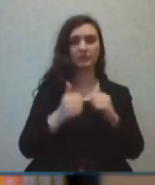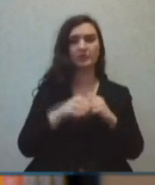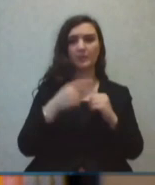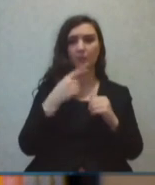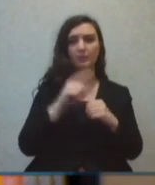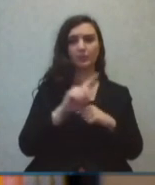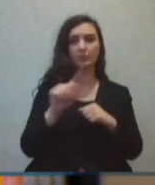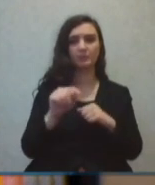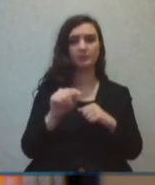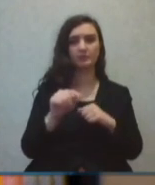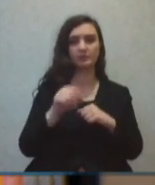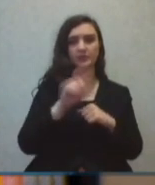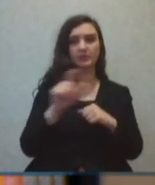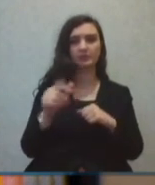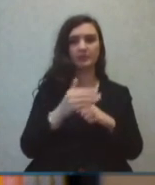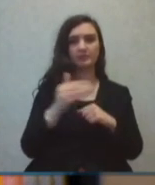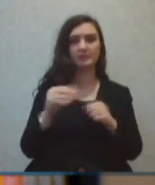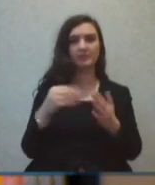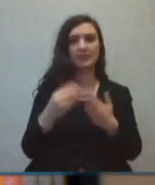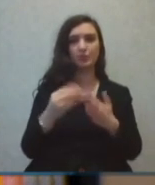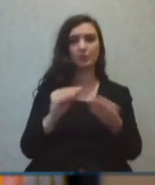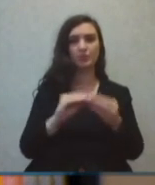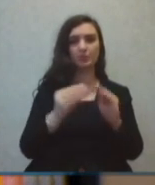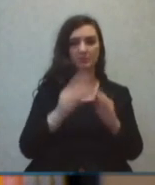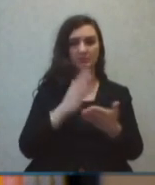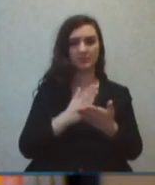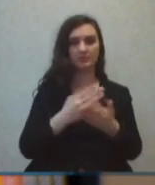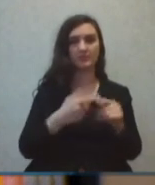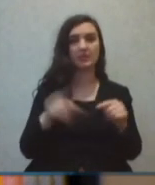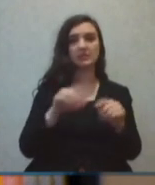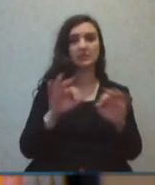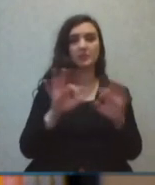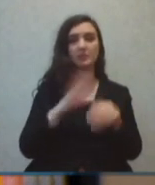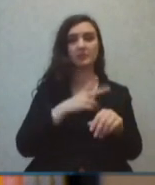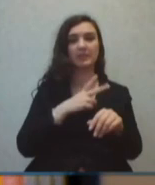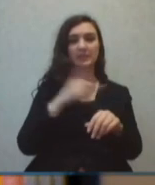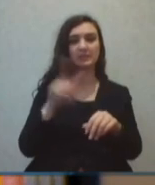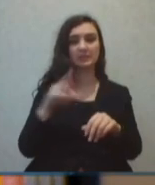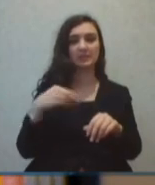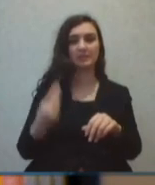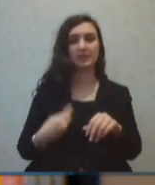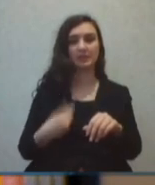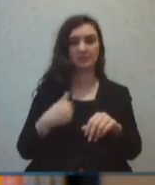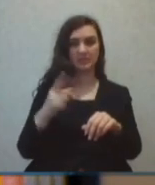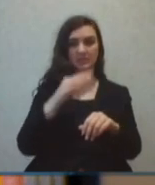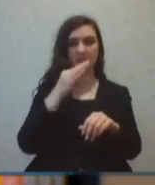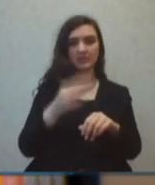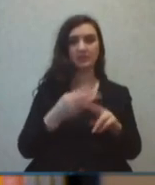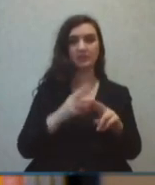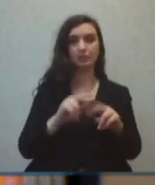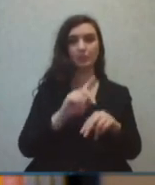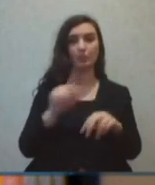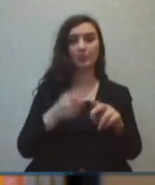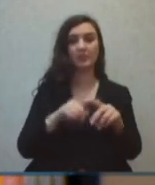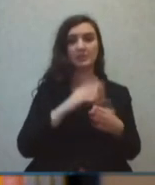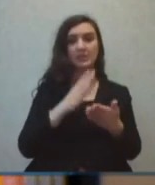რომ ნუ ადამიანებს ფინანსური პრობლემები აქვთ. აქ საუბარია ბრიტანეთზე და საფრანგეთზე, მე რაც გითხარდი, იმიტომ რომ